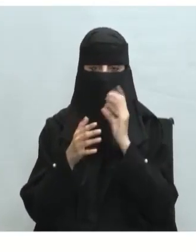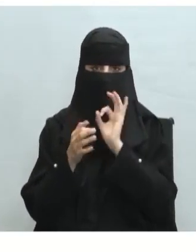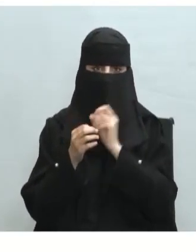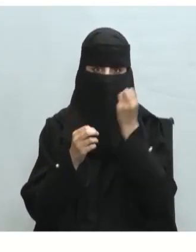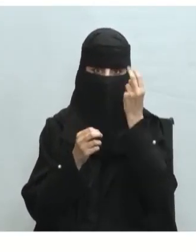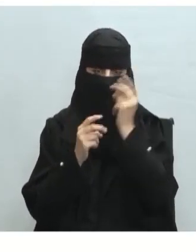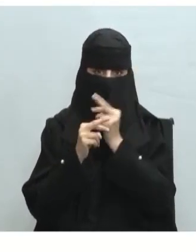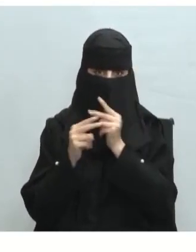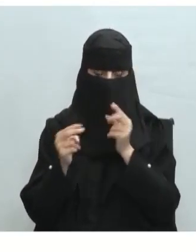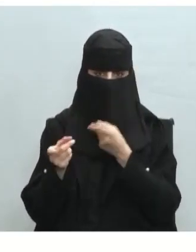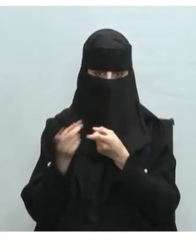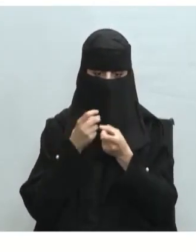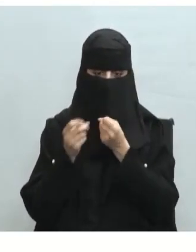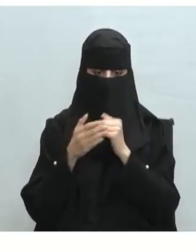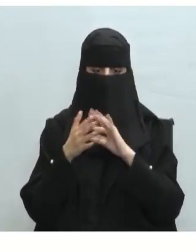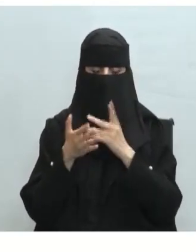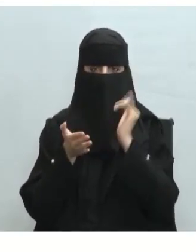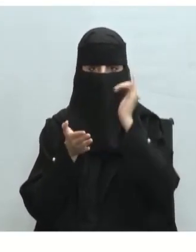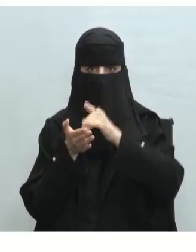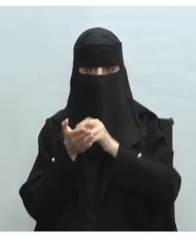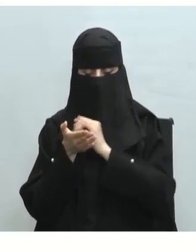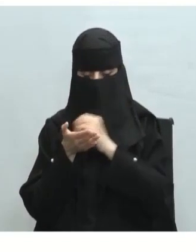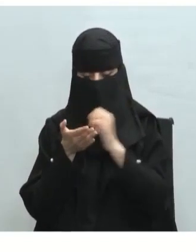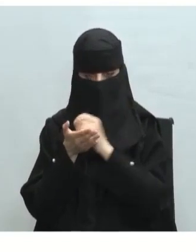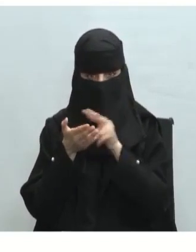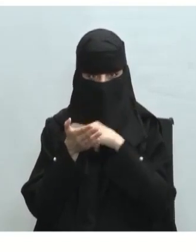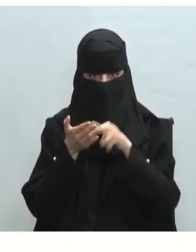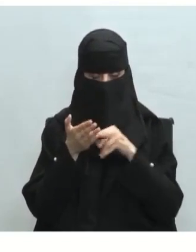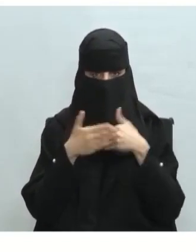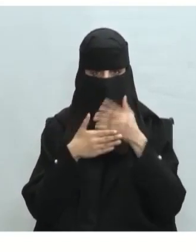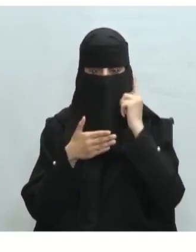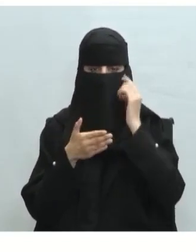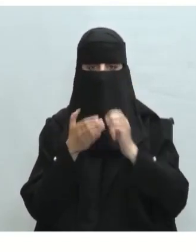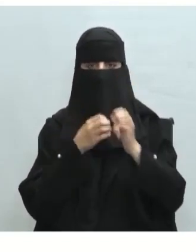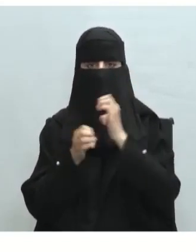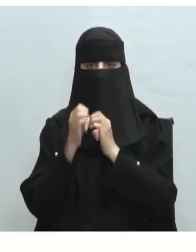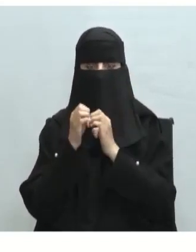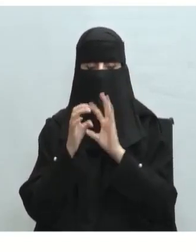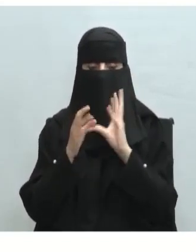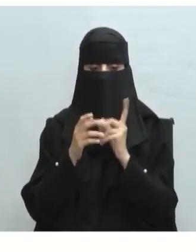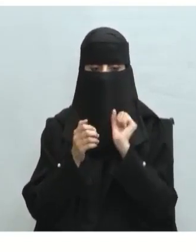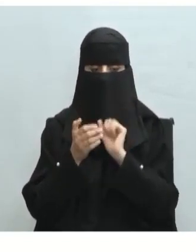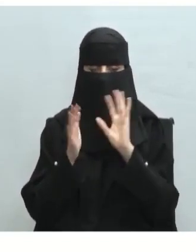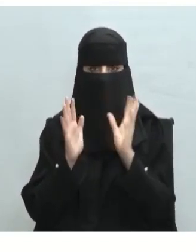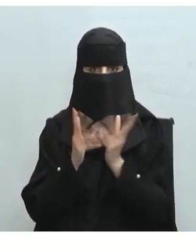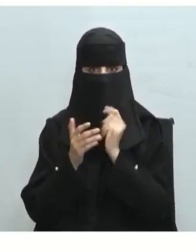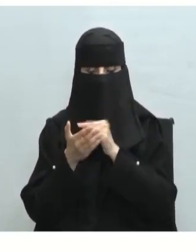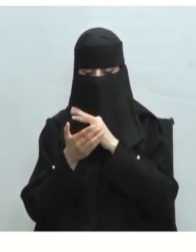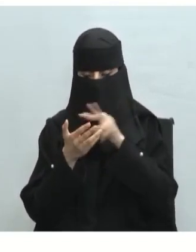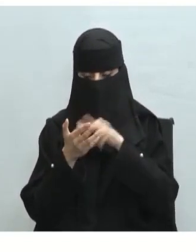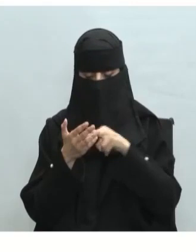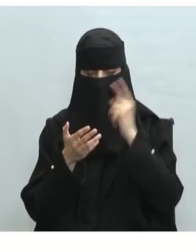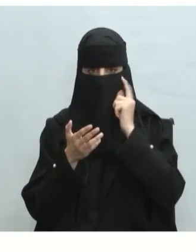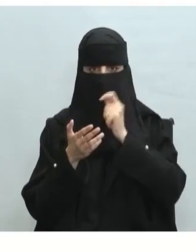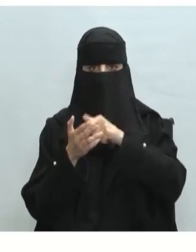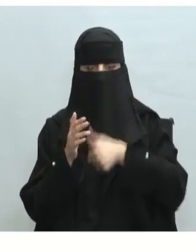النتائج تتبع الجزئيات الوصول الى حكم لم يصرح به فهم الاهداف الحقيقيه غير المصرح بها التنبؤ بالاحداث التعميم التعرف على